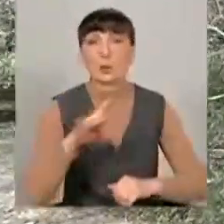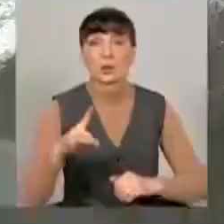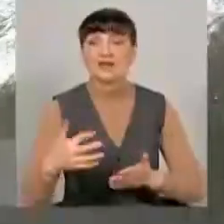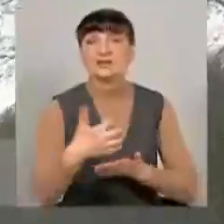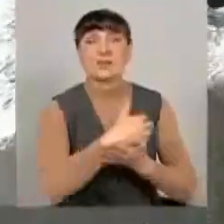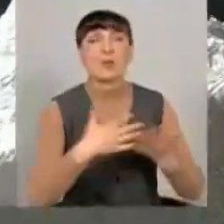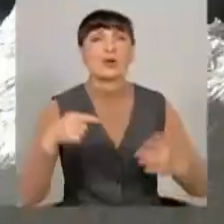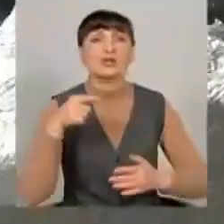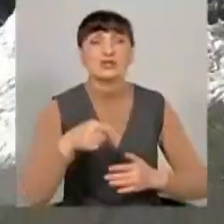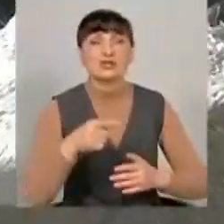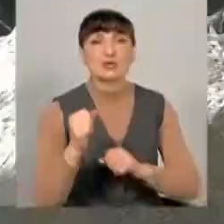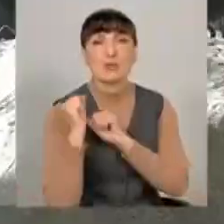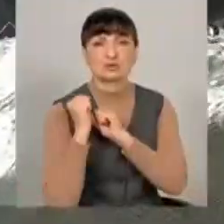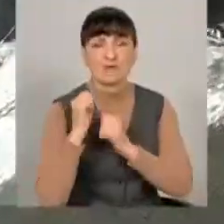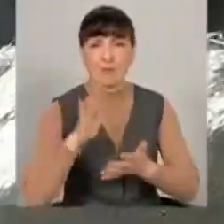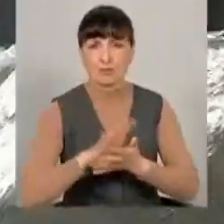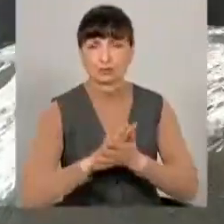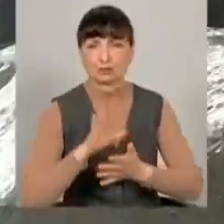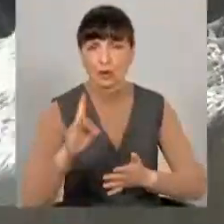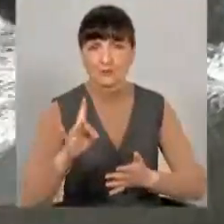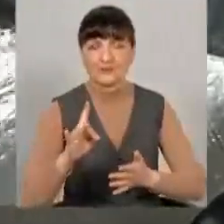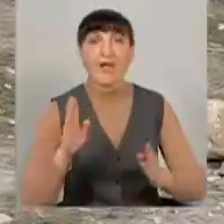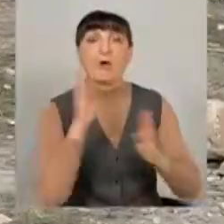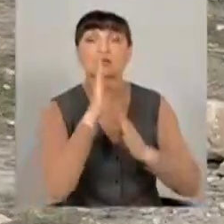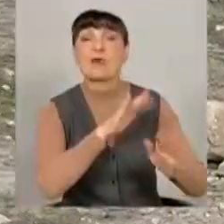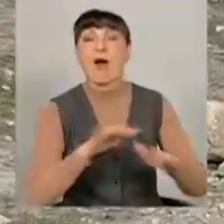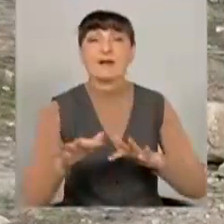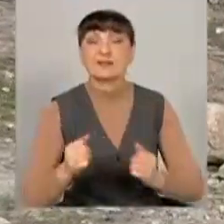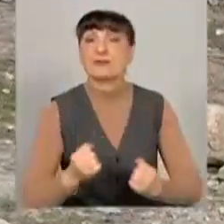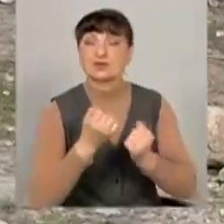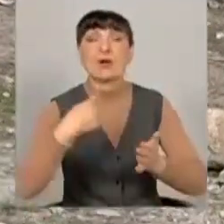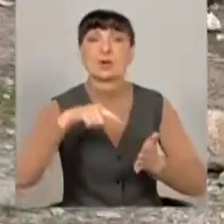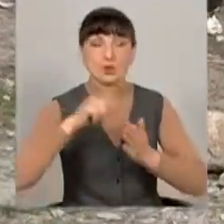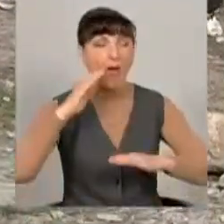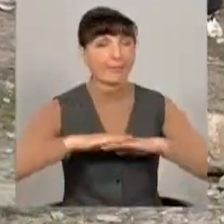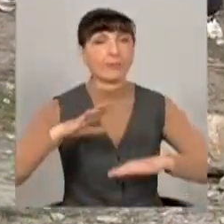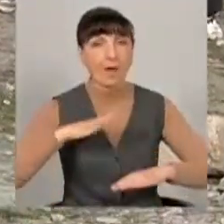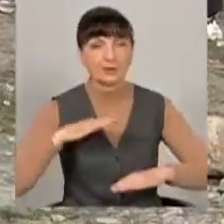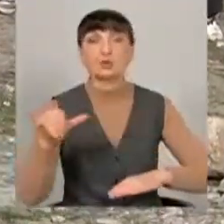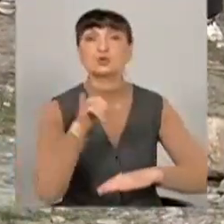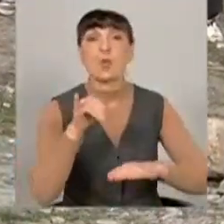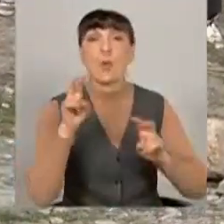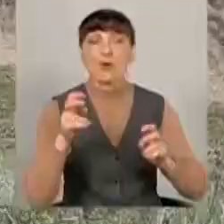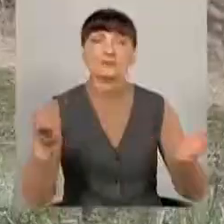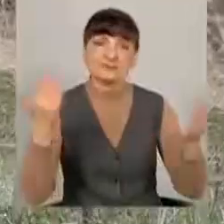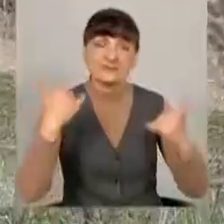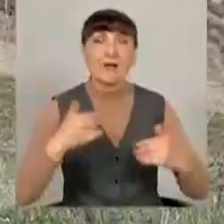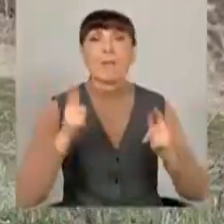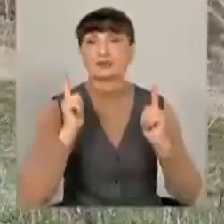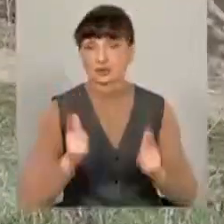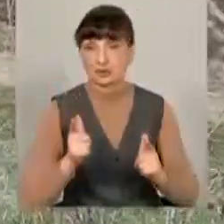собрали больше 1000 мешков мусора. Экологическая акция состоялась при поддержке городского акимата. Субботний призыв охотно